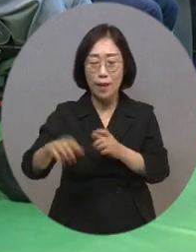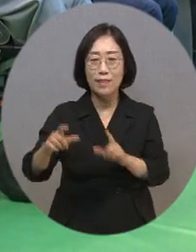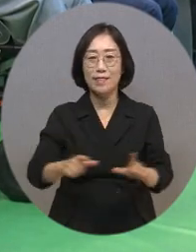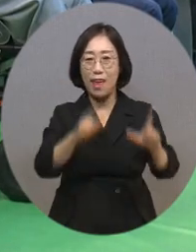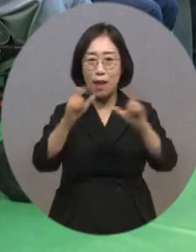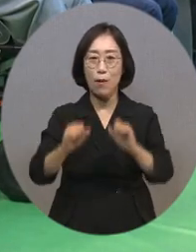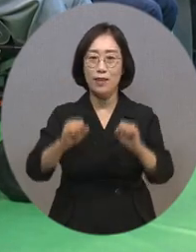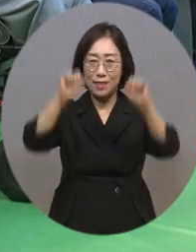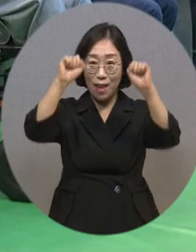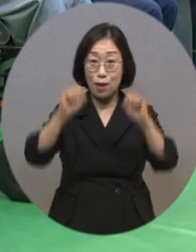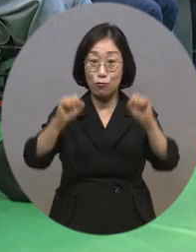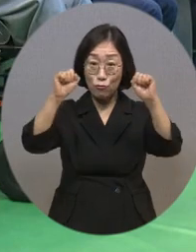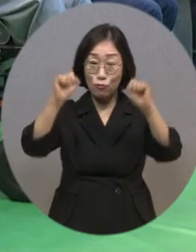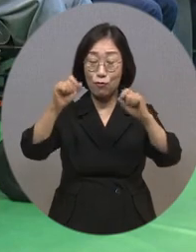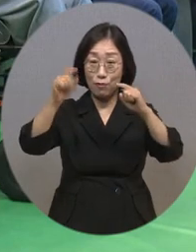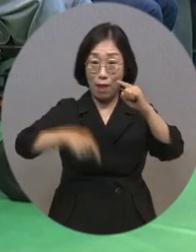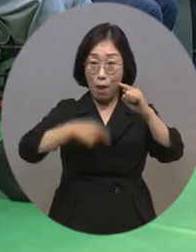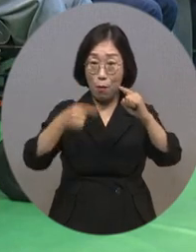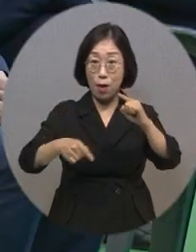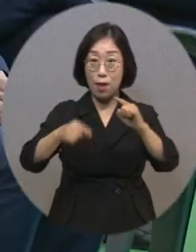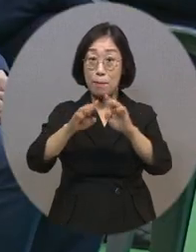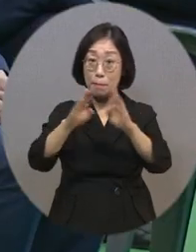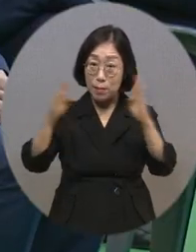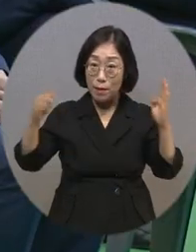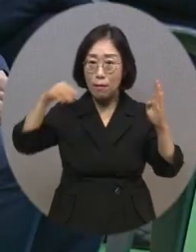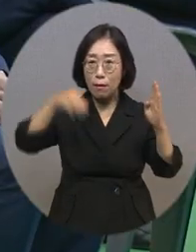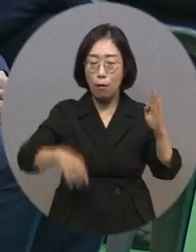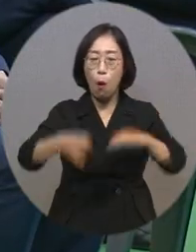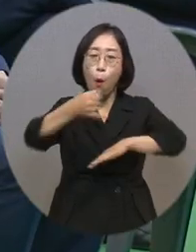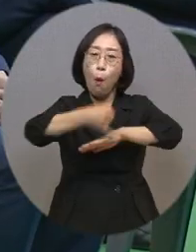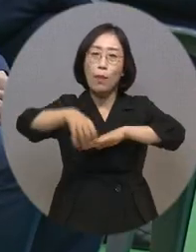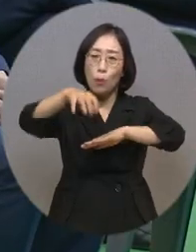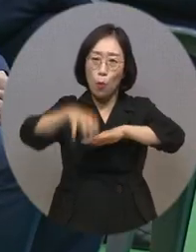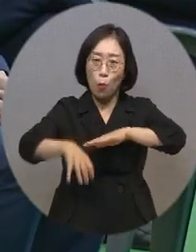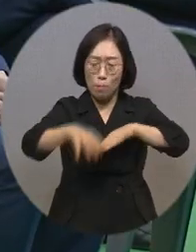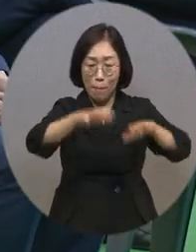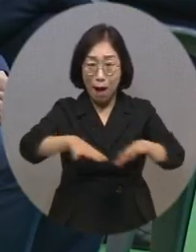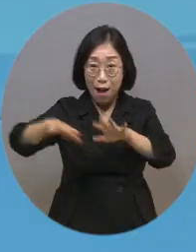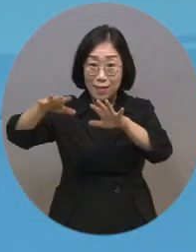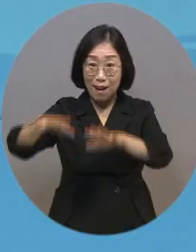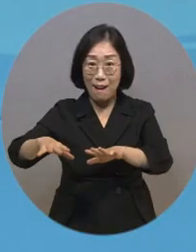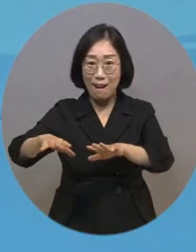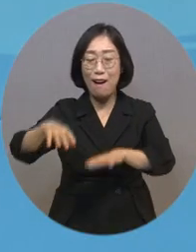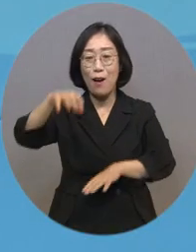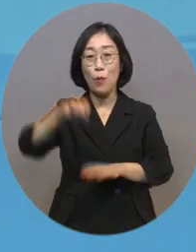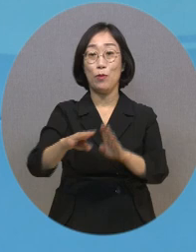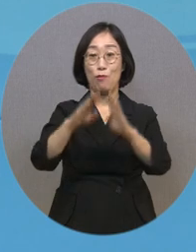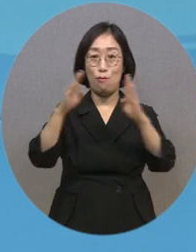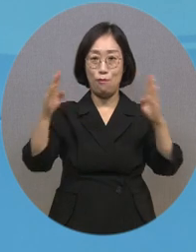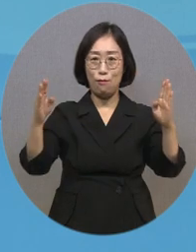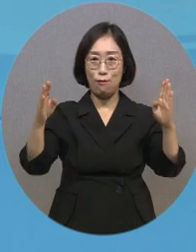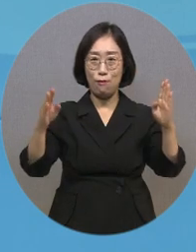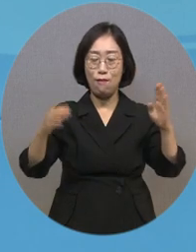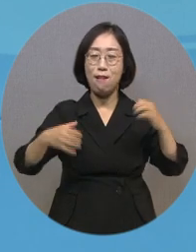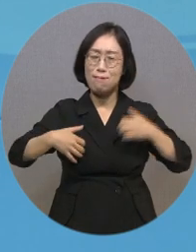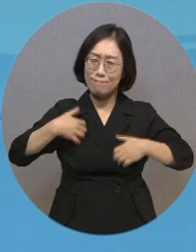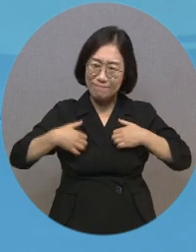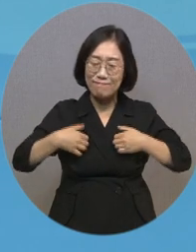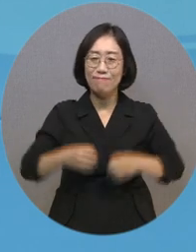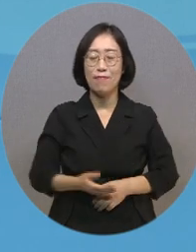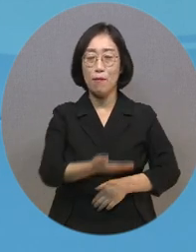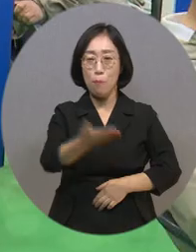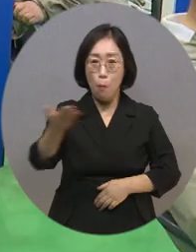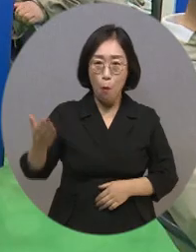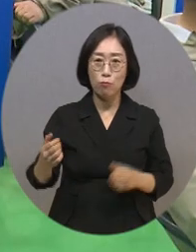생활체육대회가 파도에 힘찬 기운이 넘치는 완도에서 열려 매우 뜻깊다며 대회에 참가한 모든 선수의 건승을